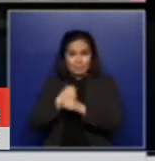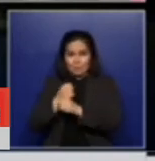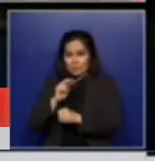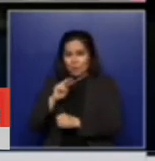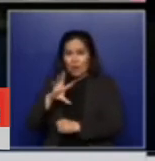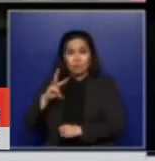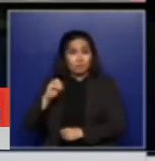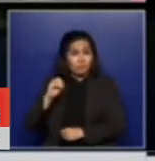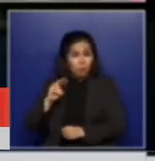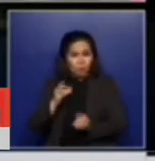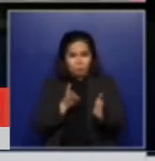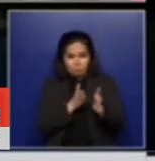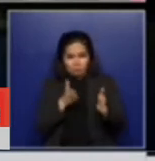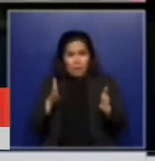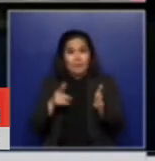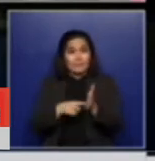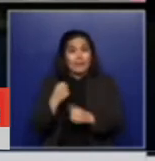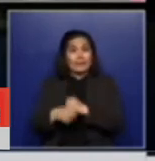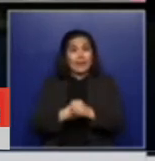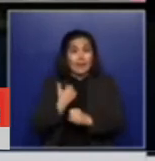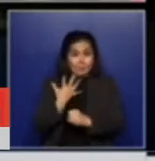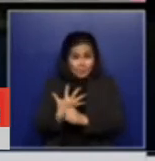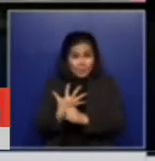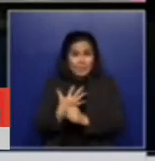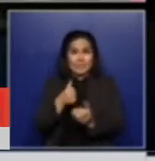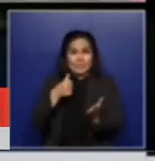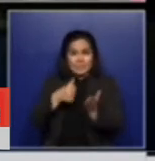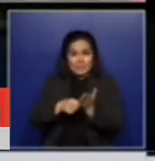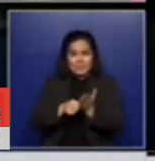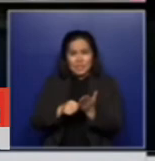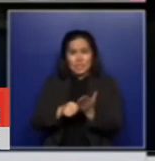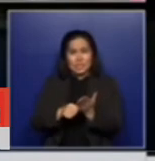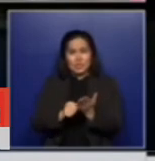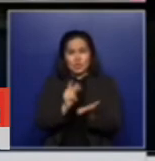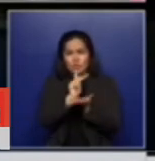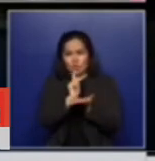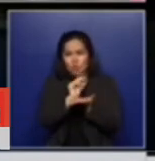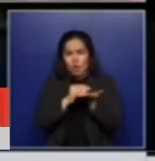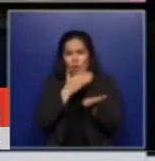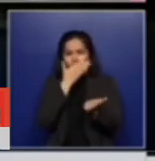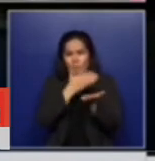รวม5ปีครับท่านชำระหนี้เงินต้นไปทั้งสิ้น